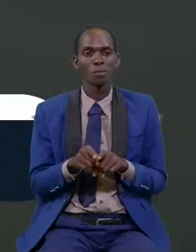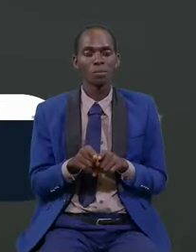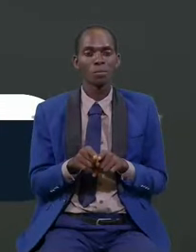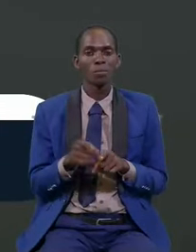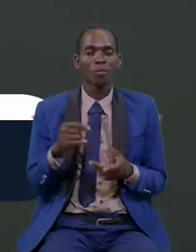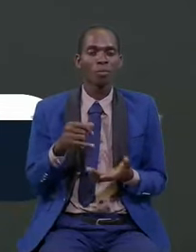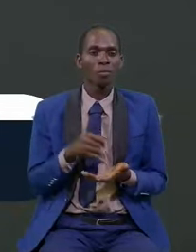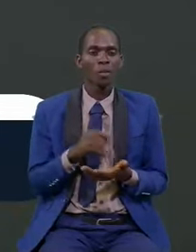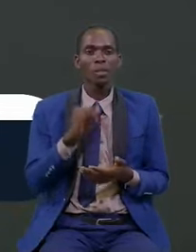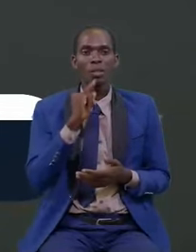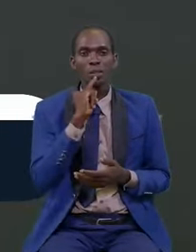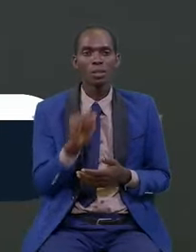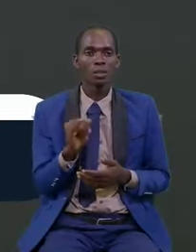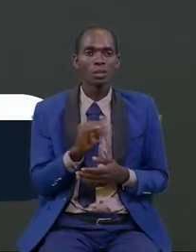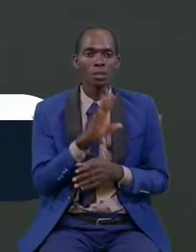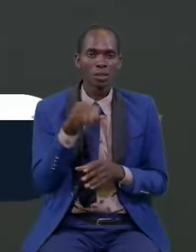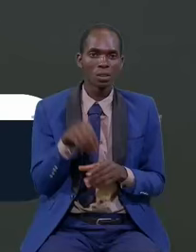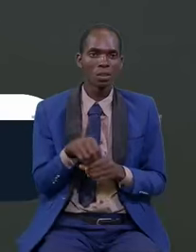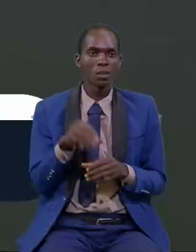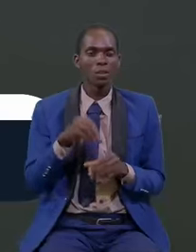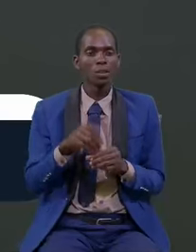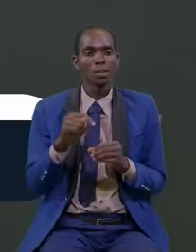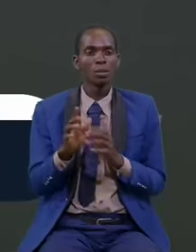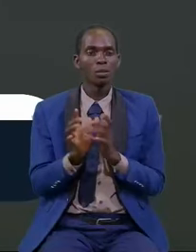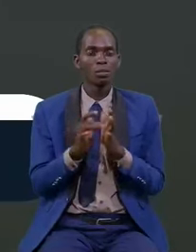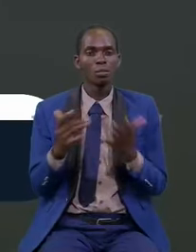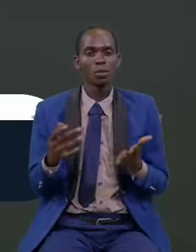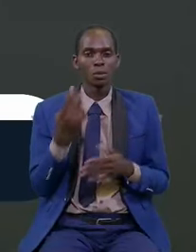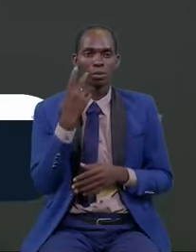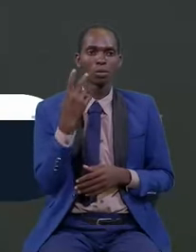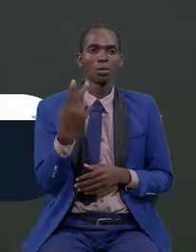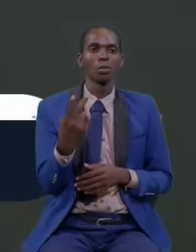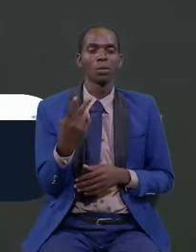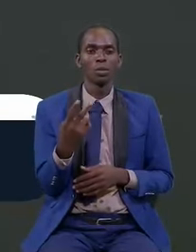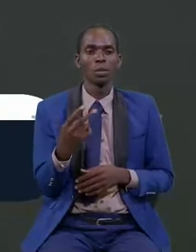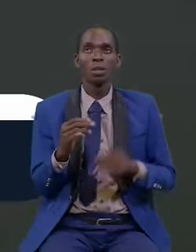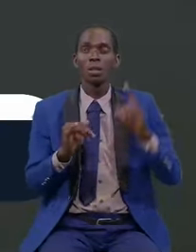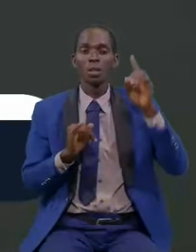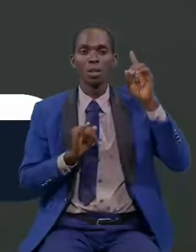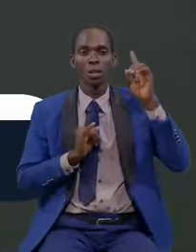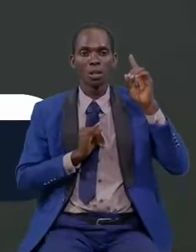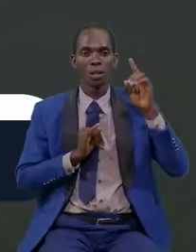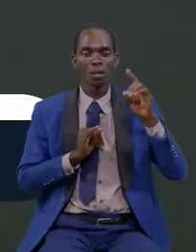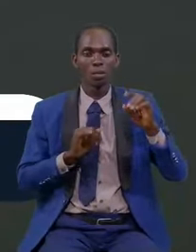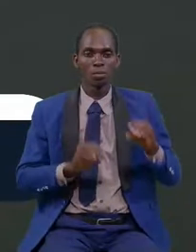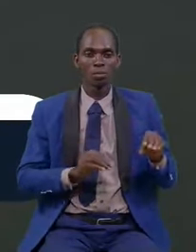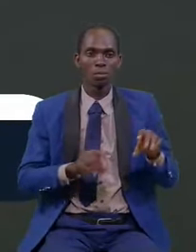il est dit dans l'Écriture, voici, je mets en Sion une